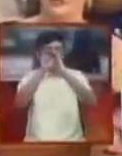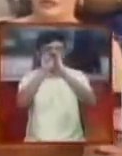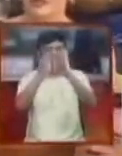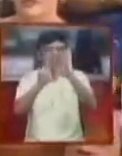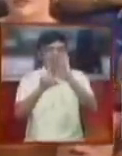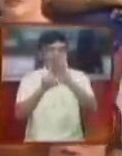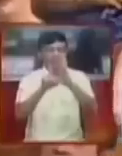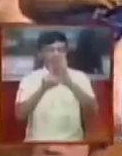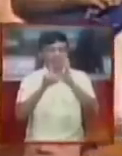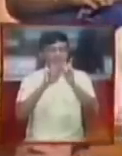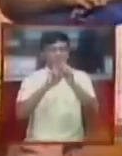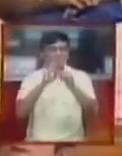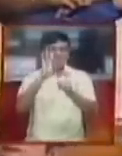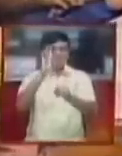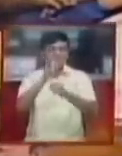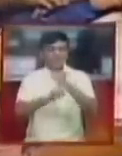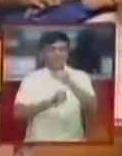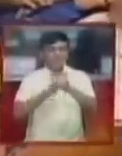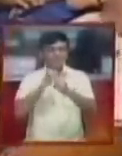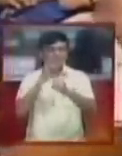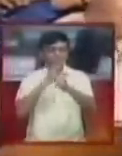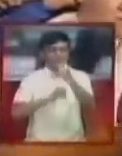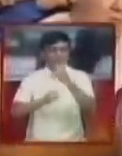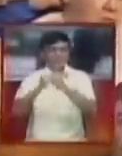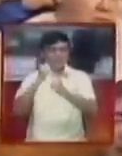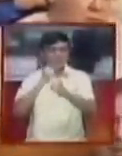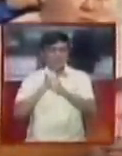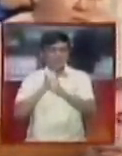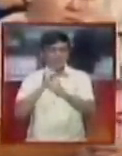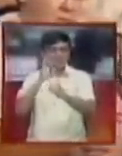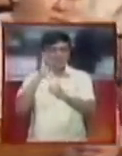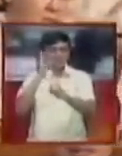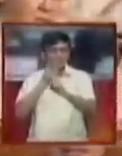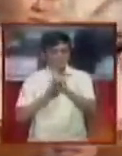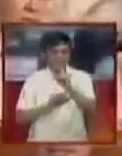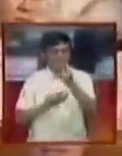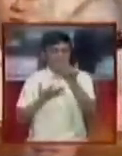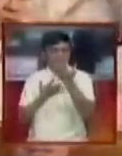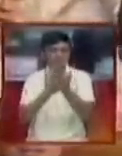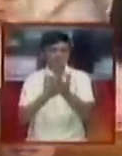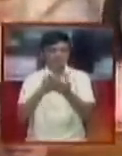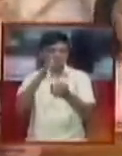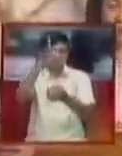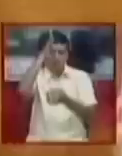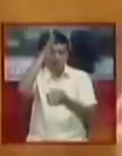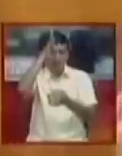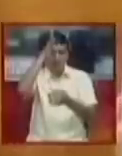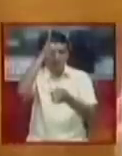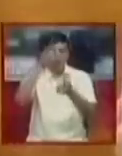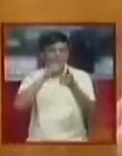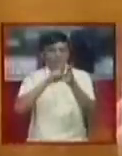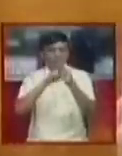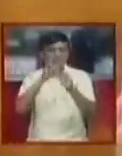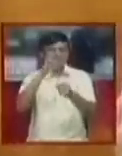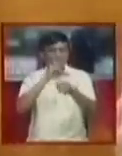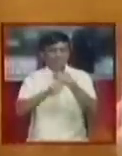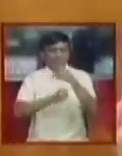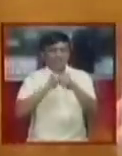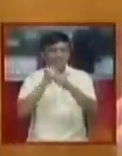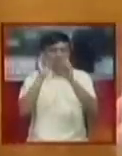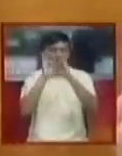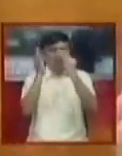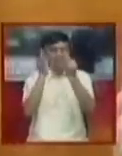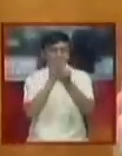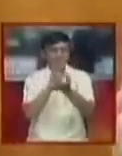mundo. 7 taon at 7 buwang ipinit ang aking ama. 3 taong napilitang mag-ibang bansa ang aking